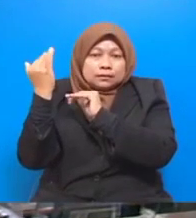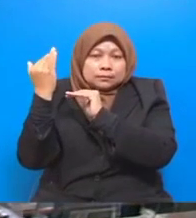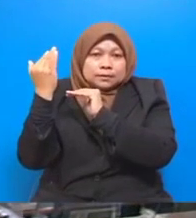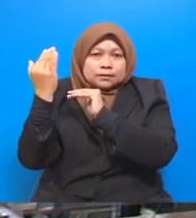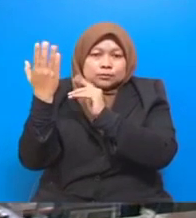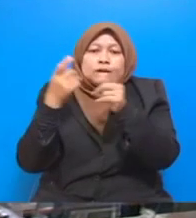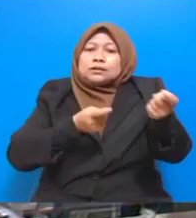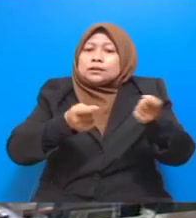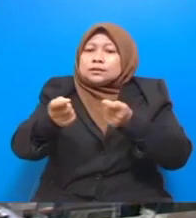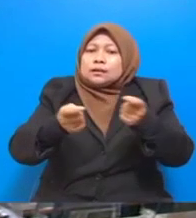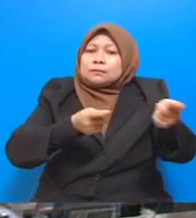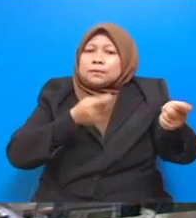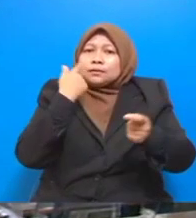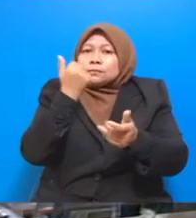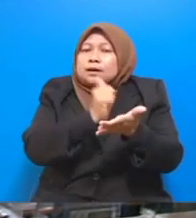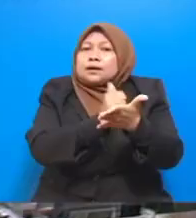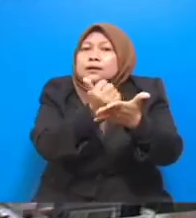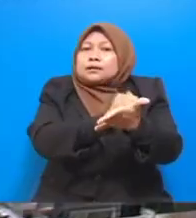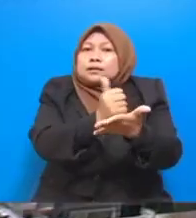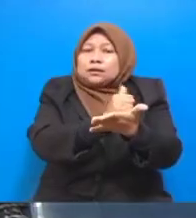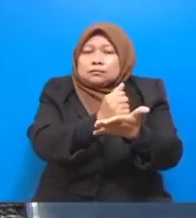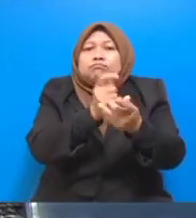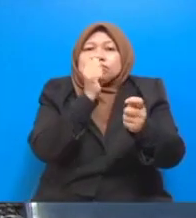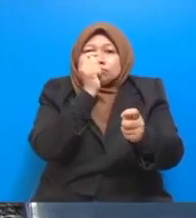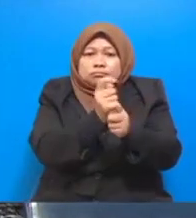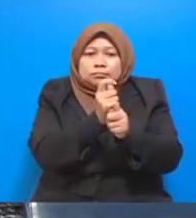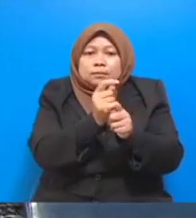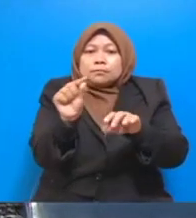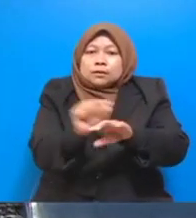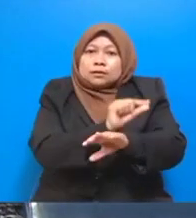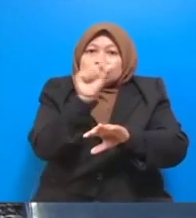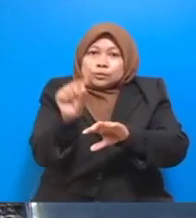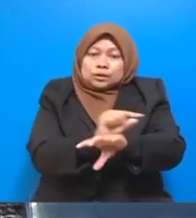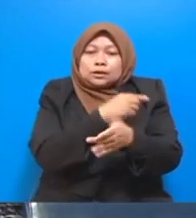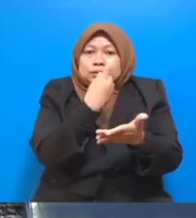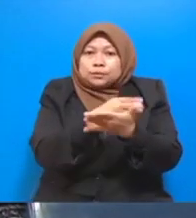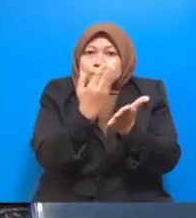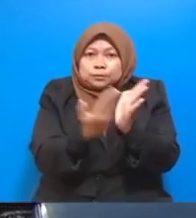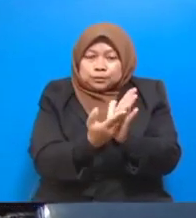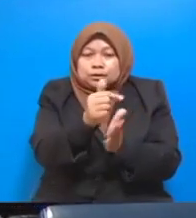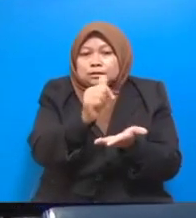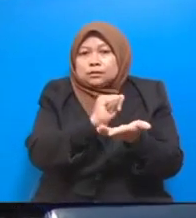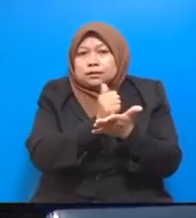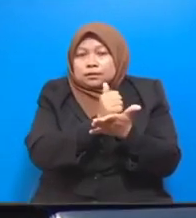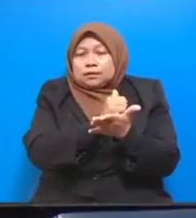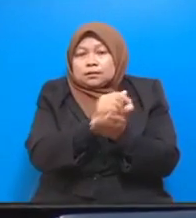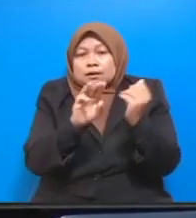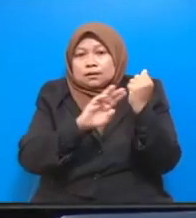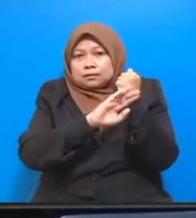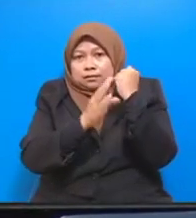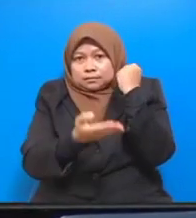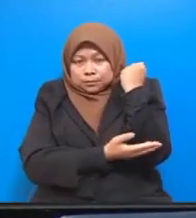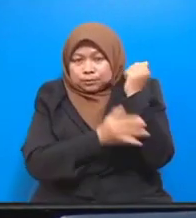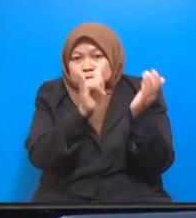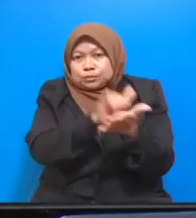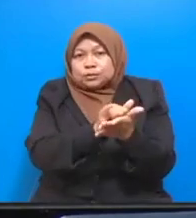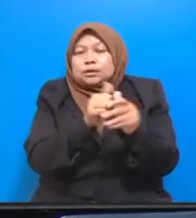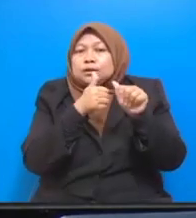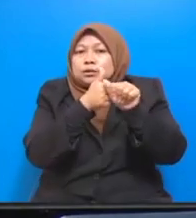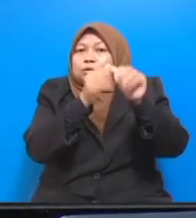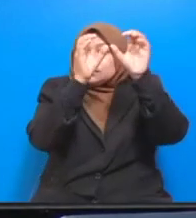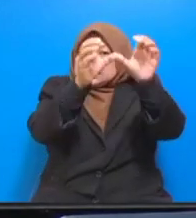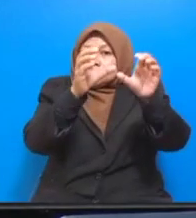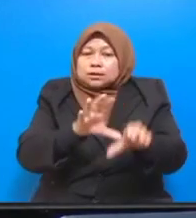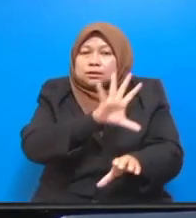john kuasa account bagi menentukan penggunaan dana dalam account amanah tersebut mengikuti tata cara